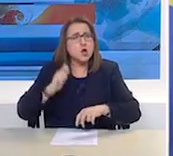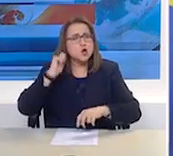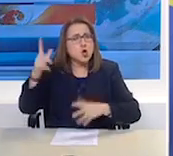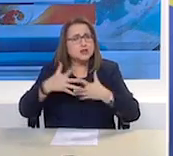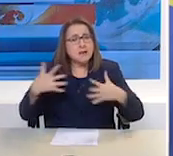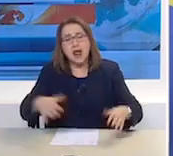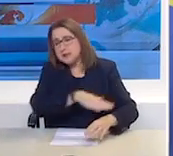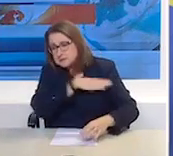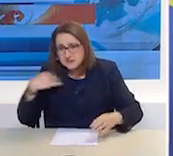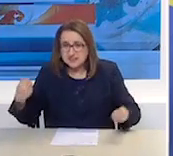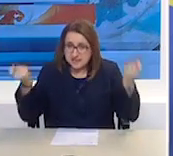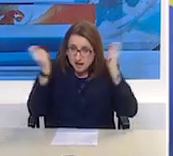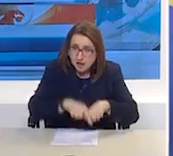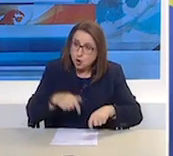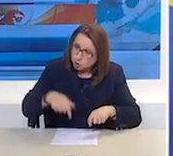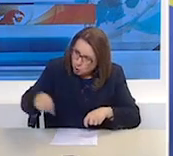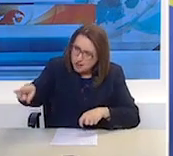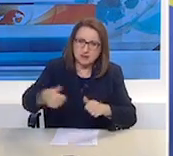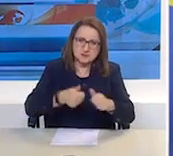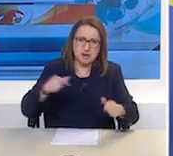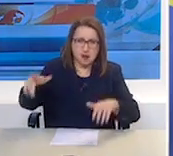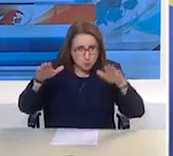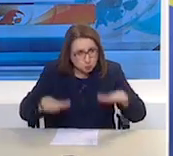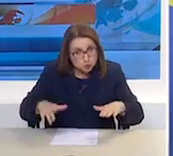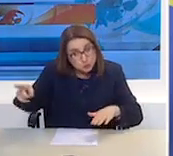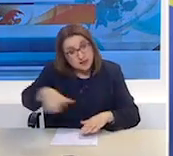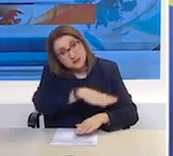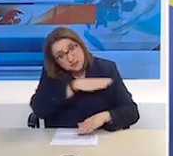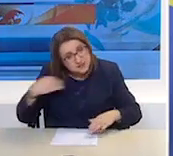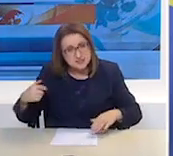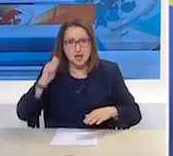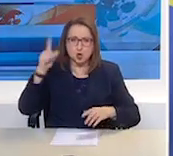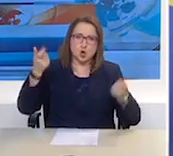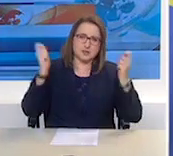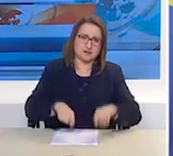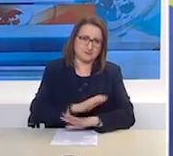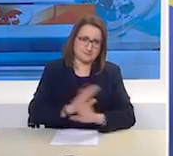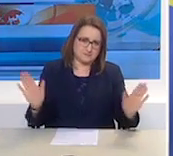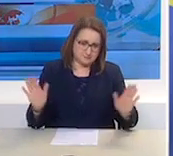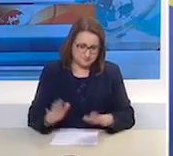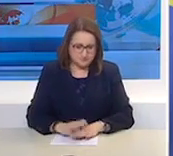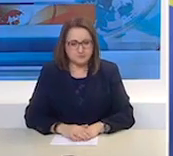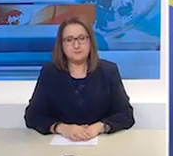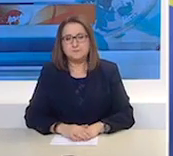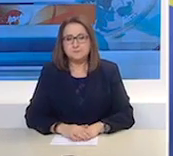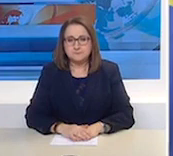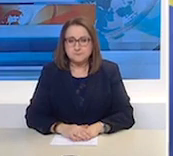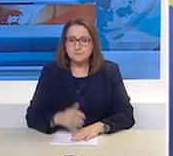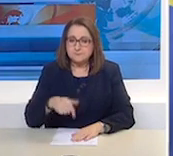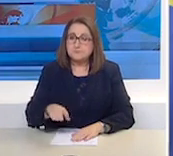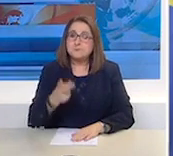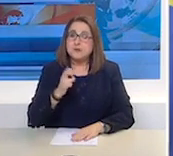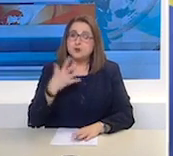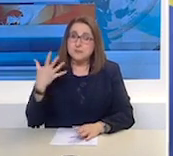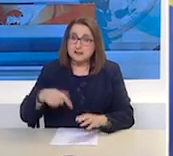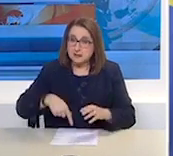Συνεχίζοντας, θέλω να σας ενημερώσω ότι από αύριο Δευτέρα 18 Μαΐου λειτουργούν ξανά σύμφωνα με τη σχετική κοινή υπουργική απόφαση των συναρμόδιων υπουργείων